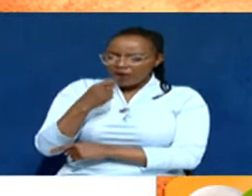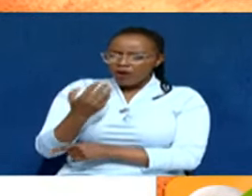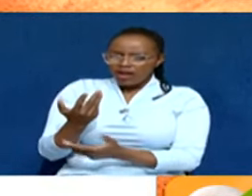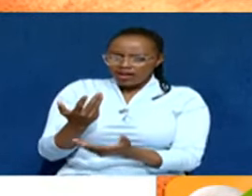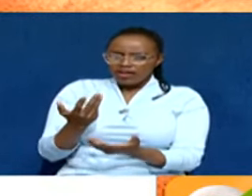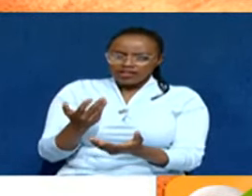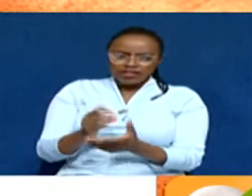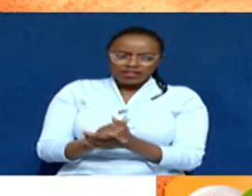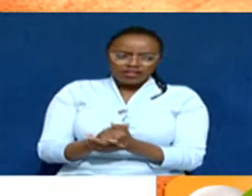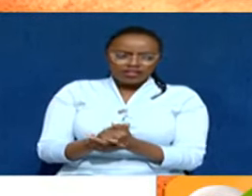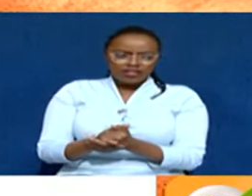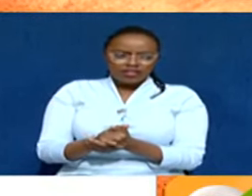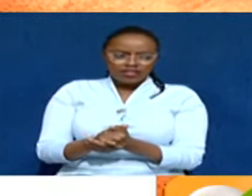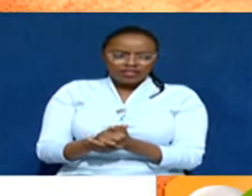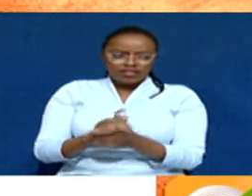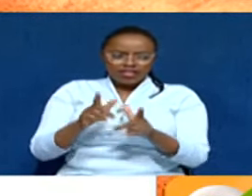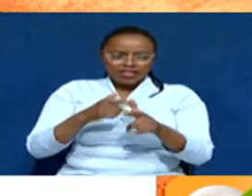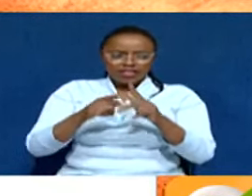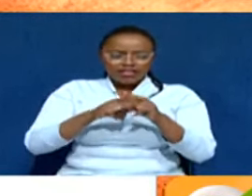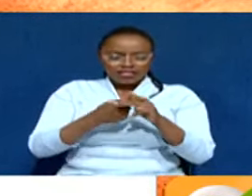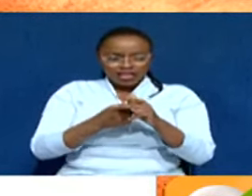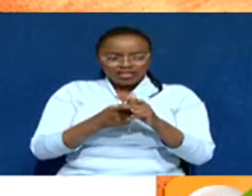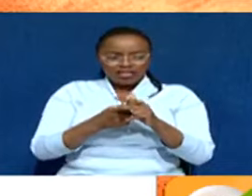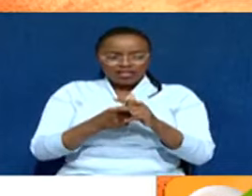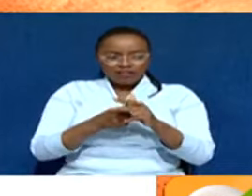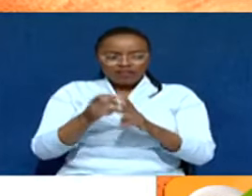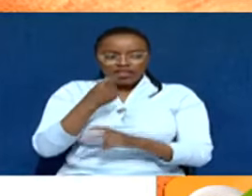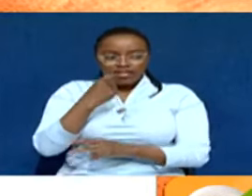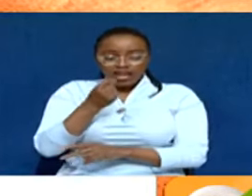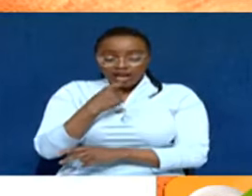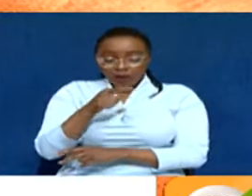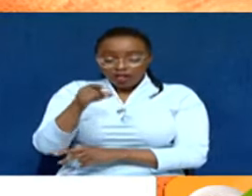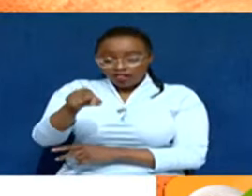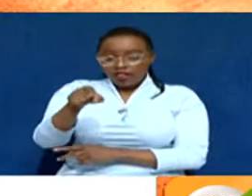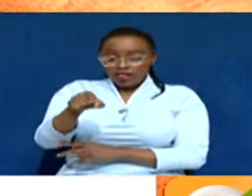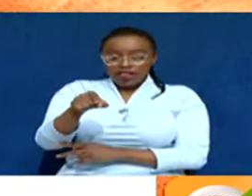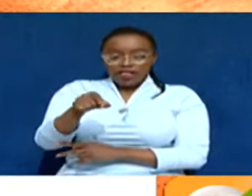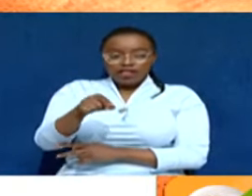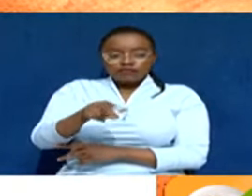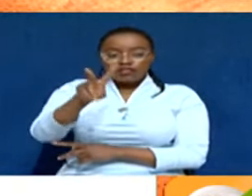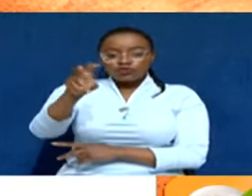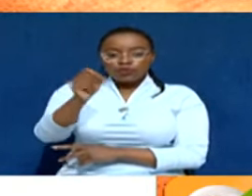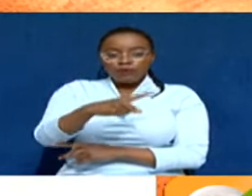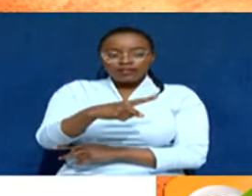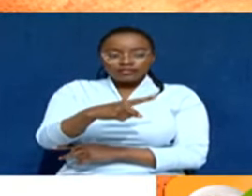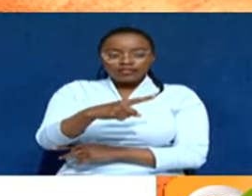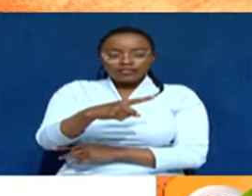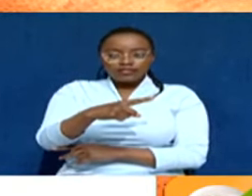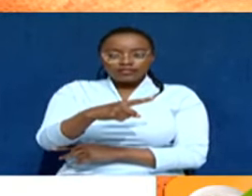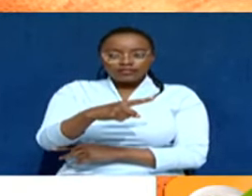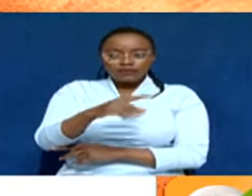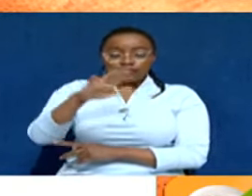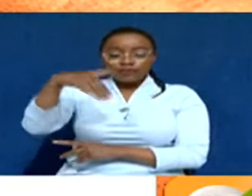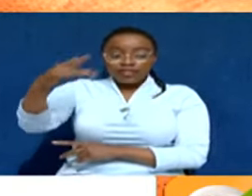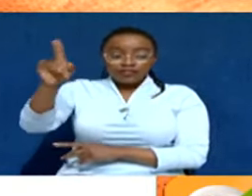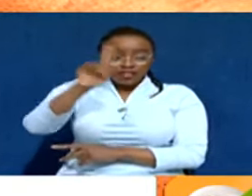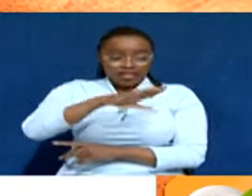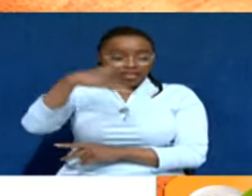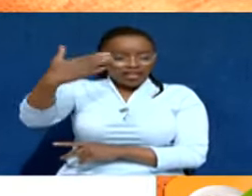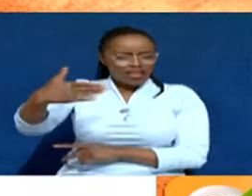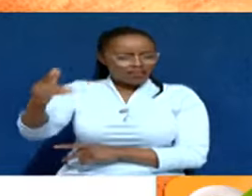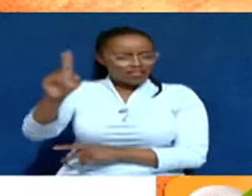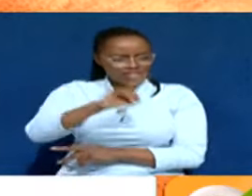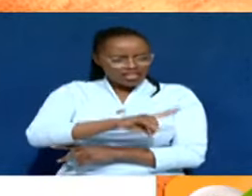So nikaanza ku complain, niliweka hiyo dawa like 2 months. Every day? Yeah, every